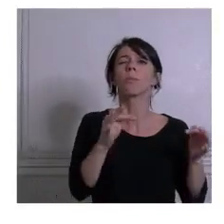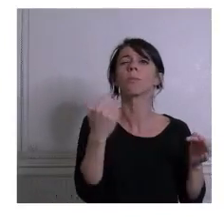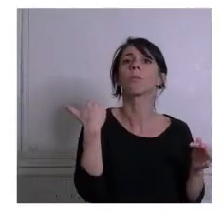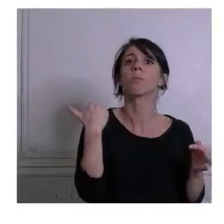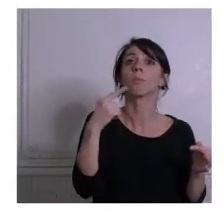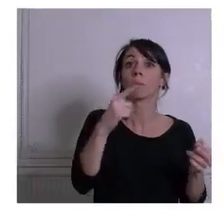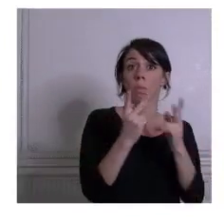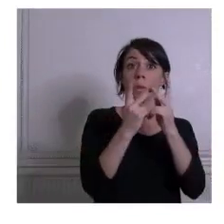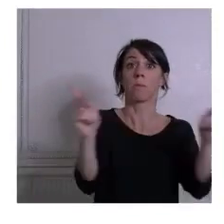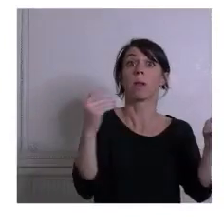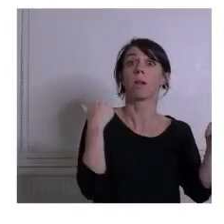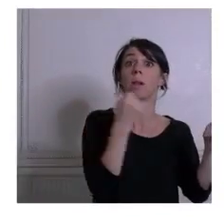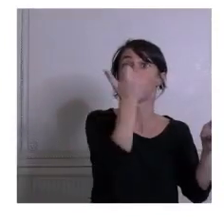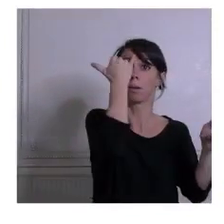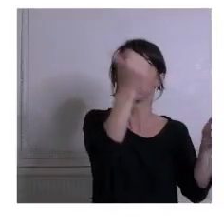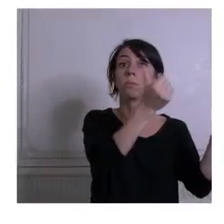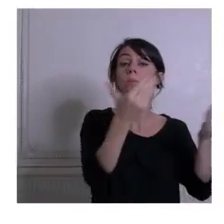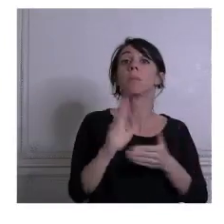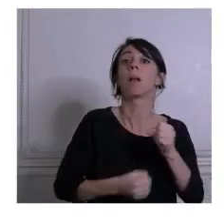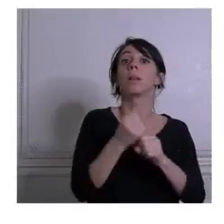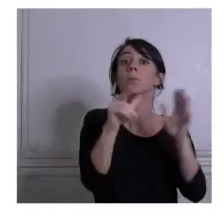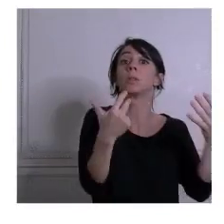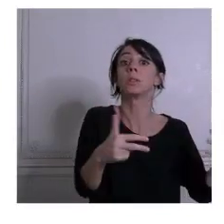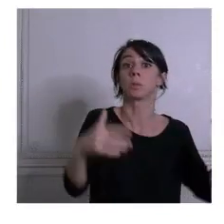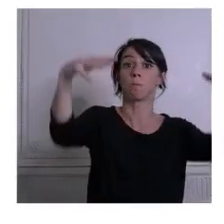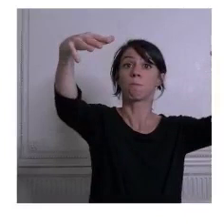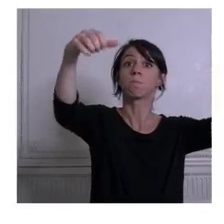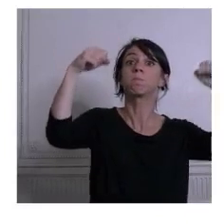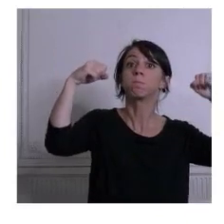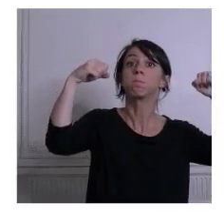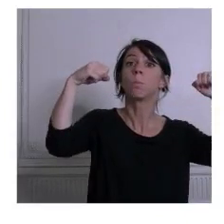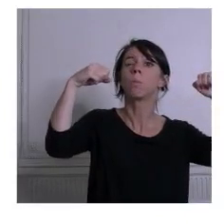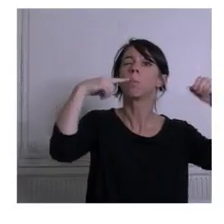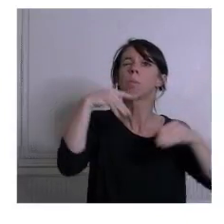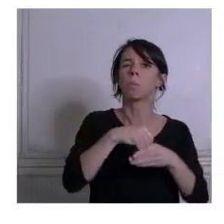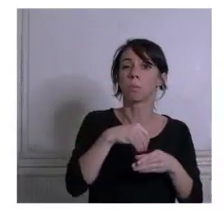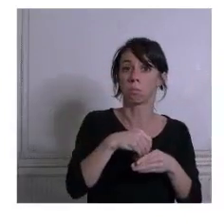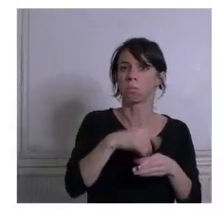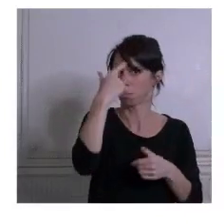Ah, non, c'est pas le CCM, c'est le CCV. Mais aujourd'hui, l'école de musique et de danse et de théâtre, elle est au Château des Arts.